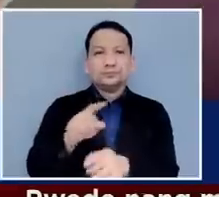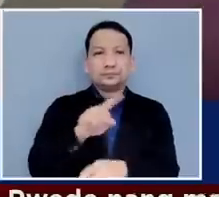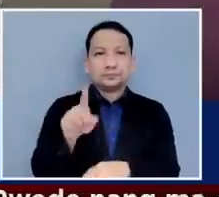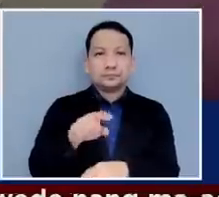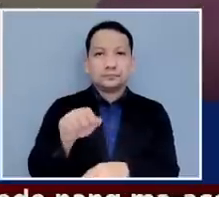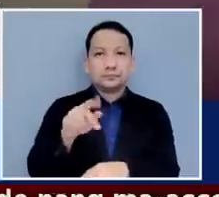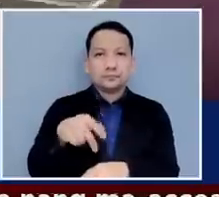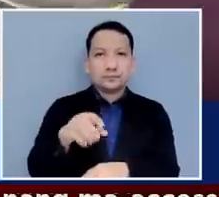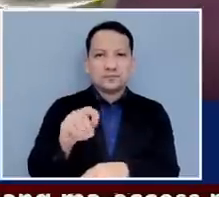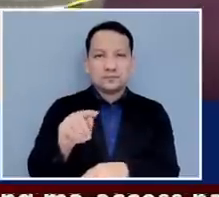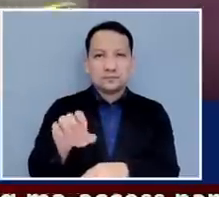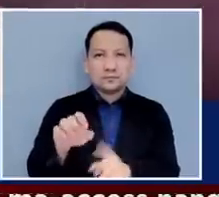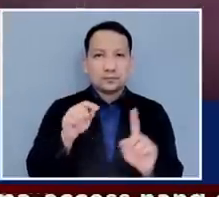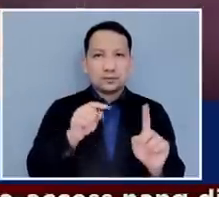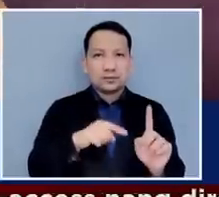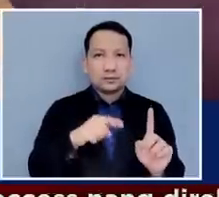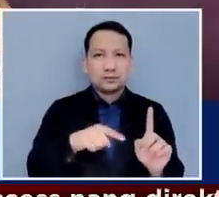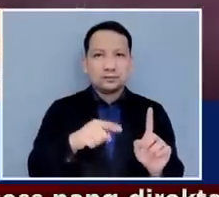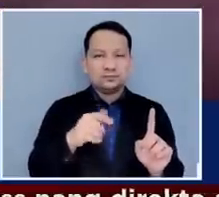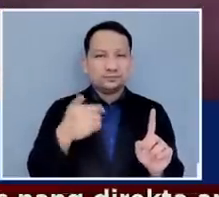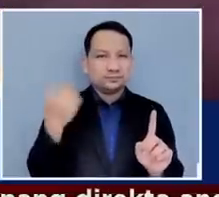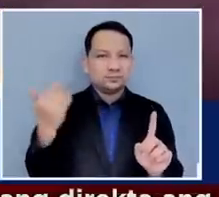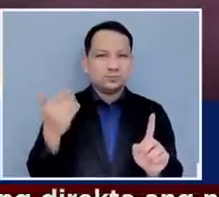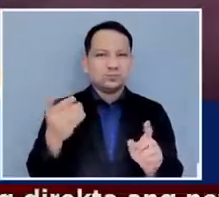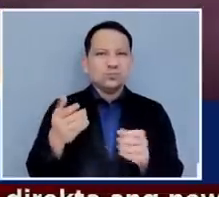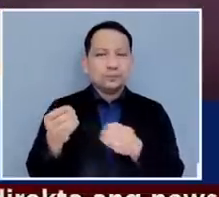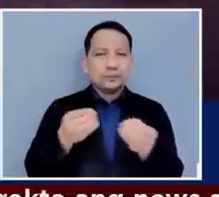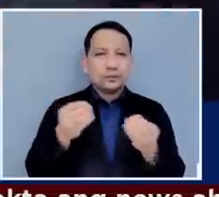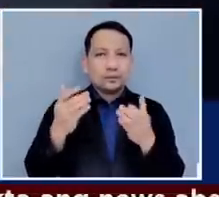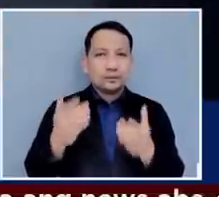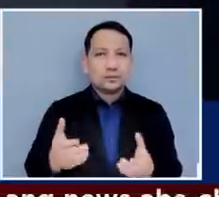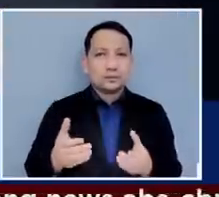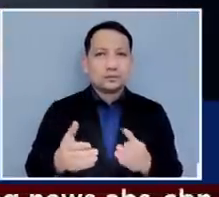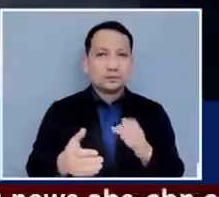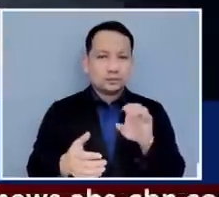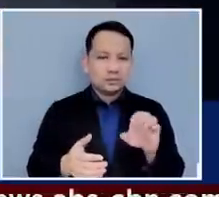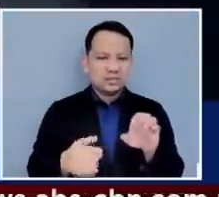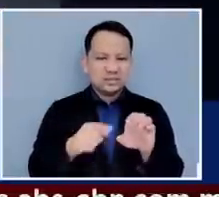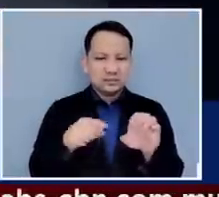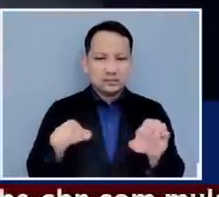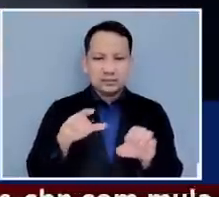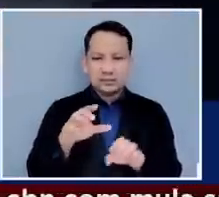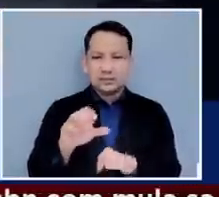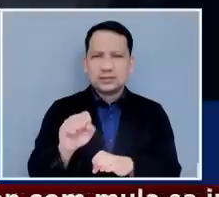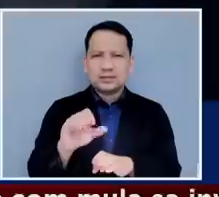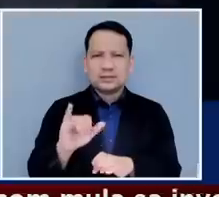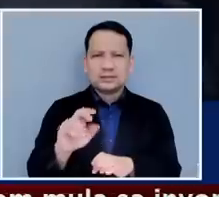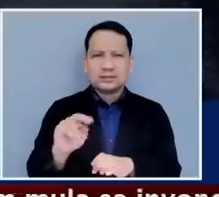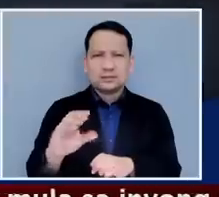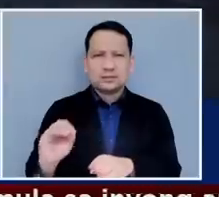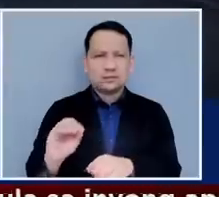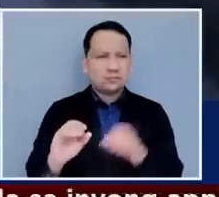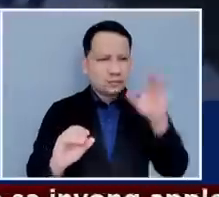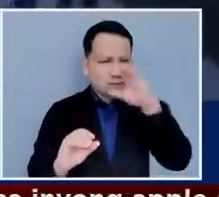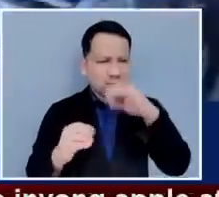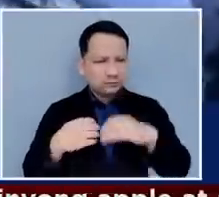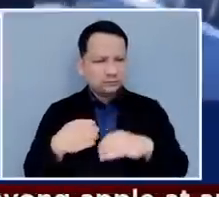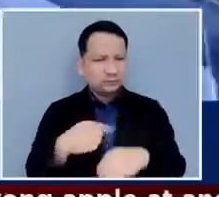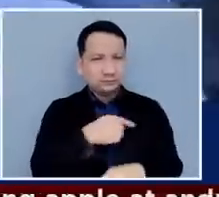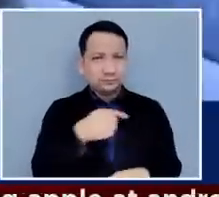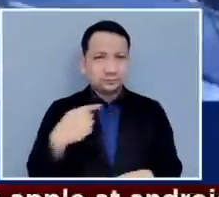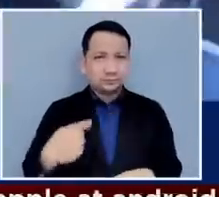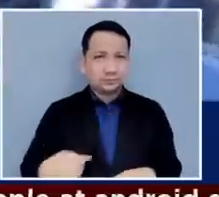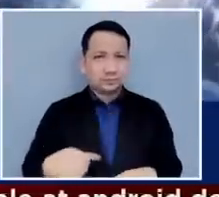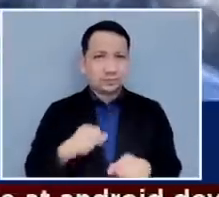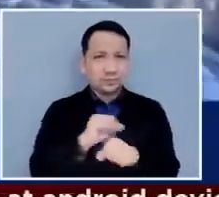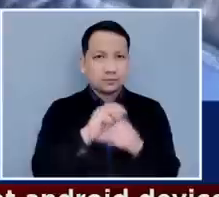ni Ruth Pomposelli, dating tagapangasiwa ng operasyon ng e-casino, may hinahanap anya ang mga pulis ng 6 na Chinese workers na biktima